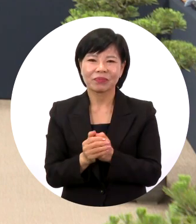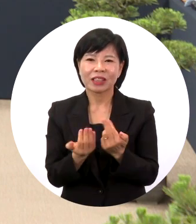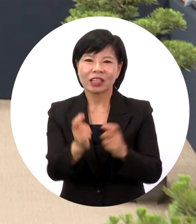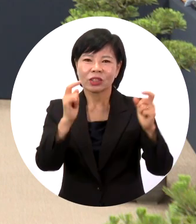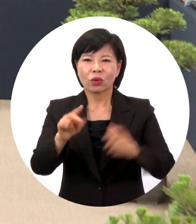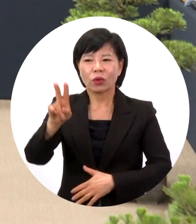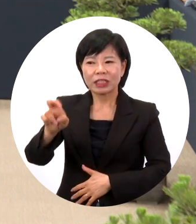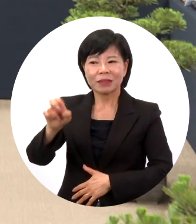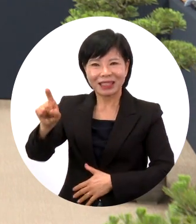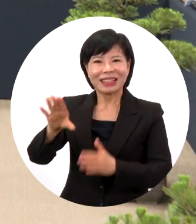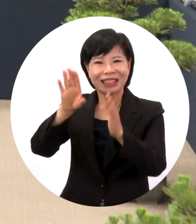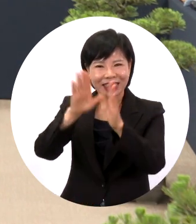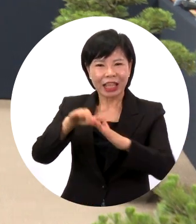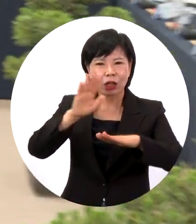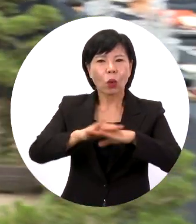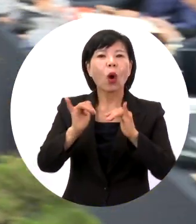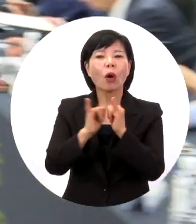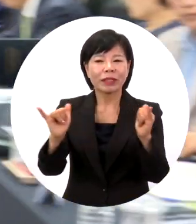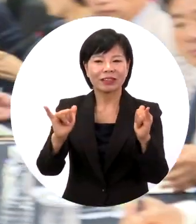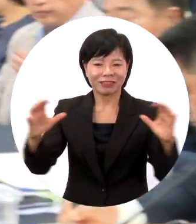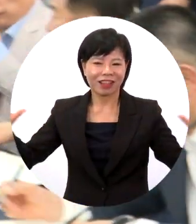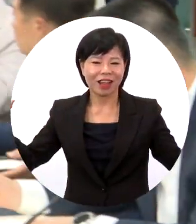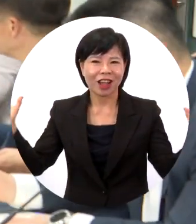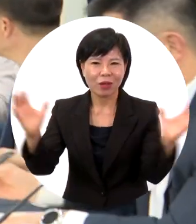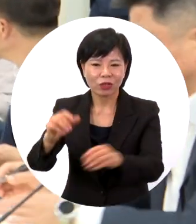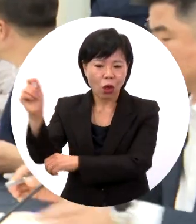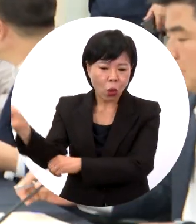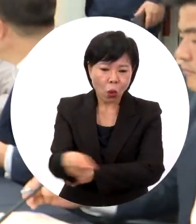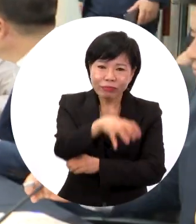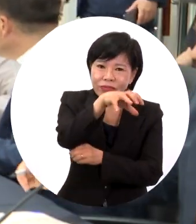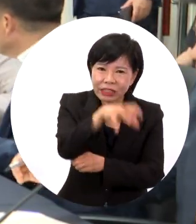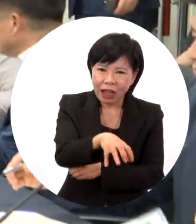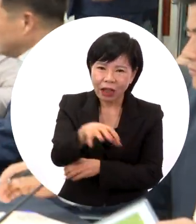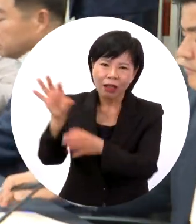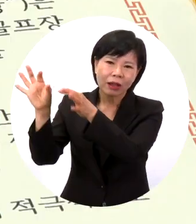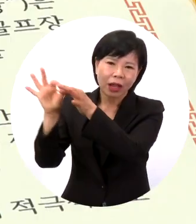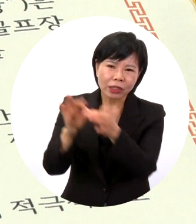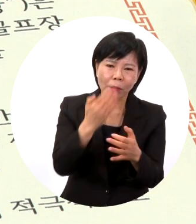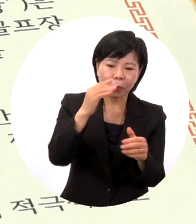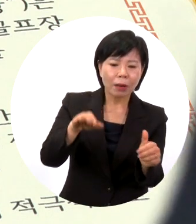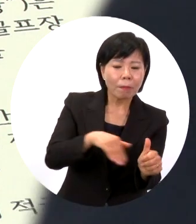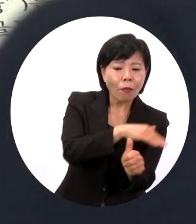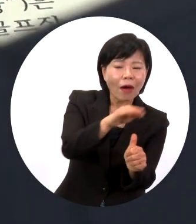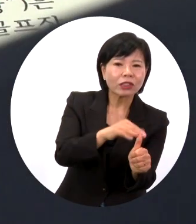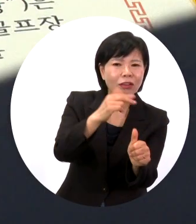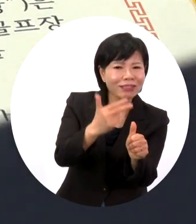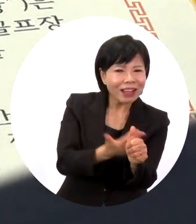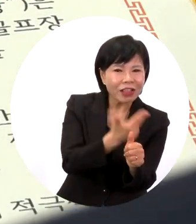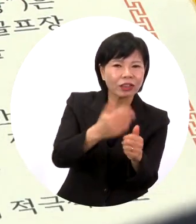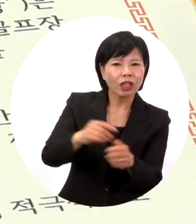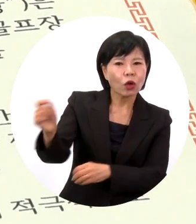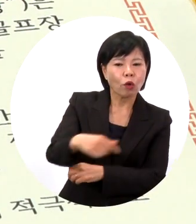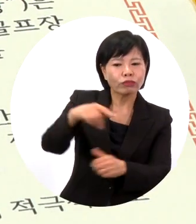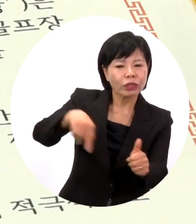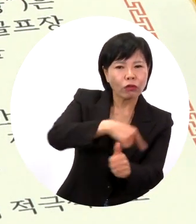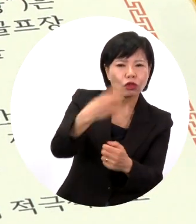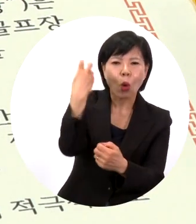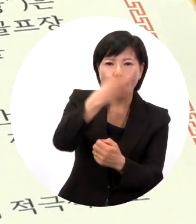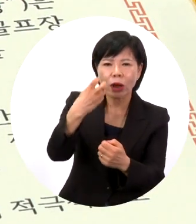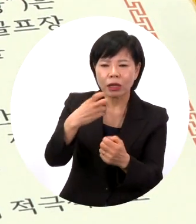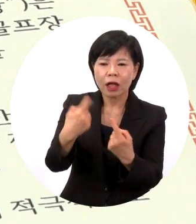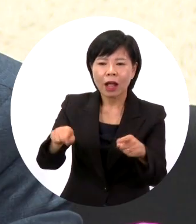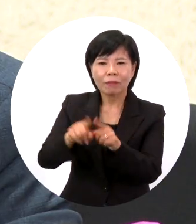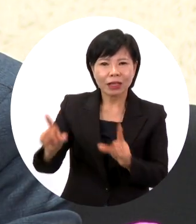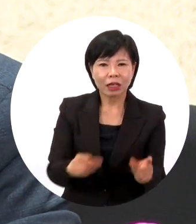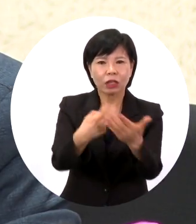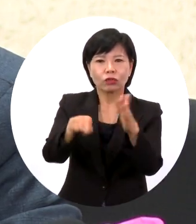제주도는 22일 제주도 농업인회관에서 도내 골프장과 지속가능한 친환경 골프장 운영, 관리와 지역 상생을